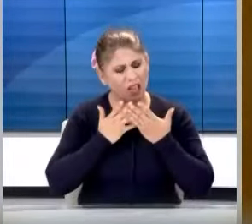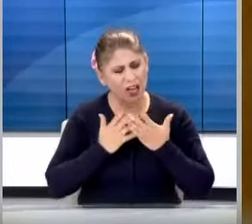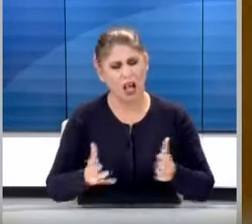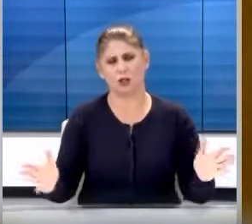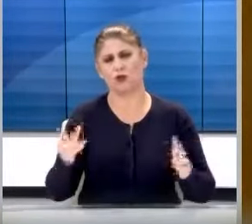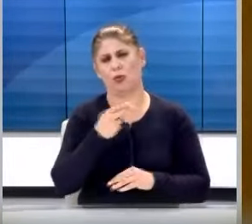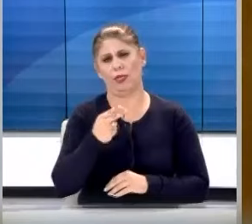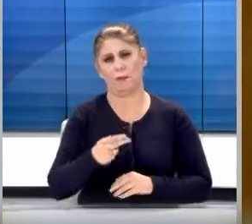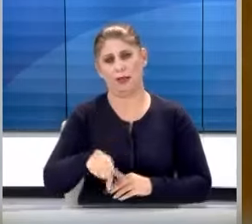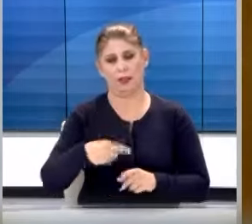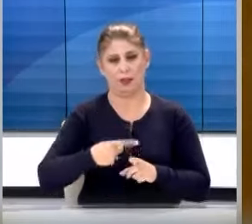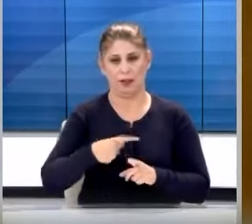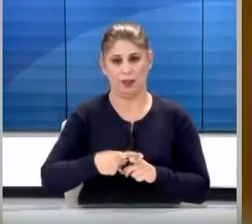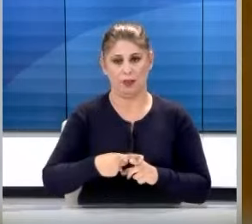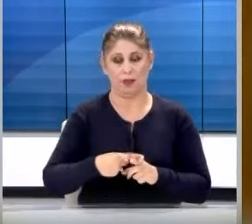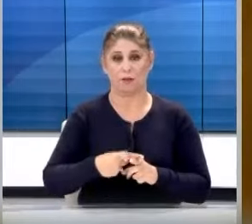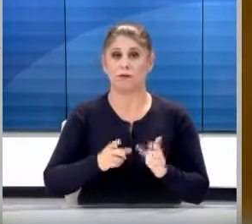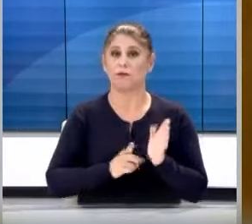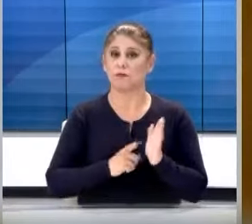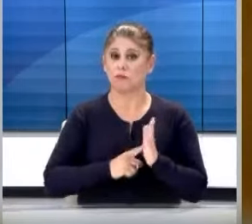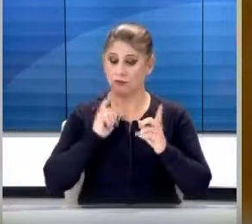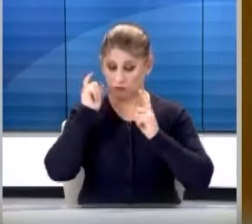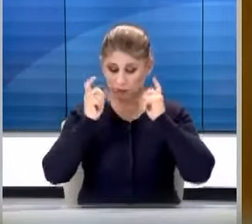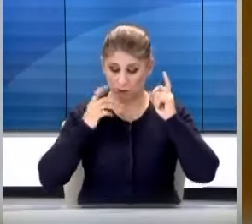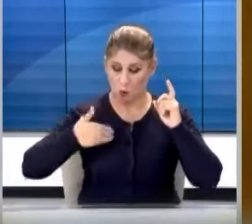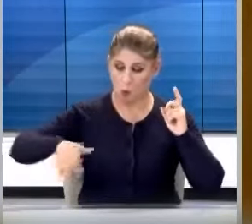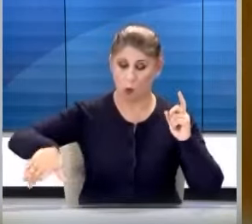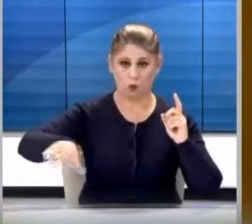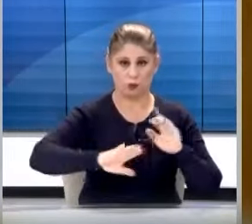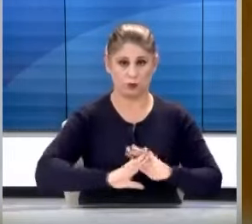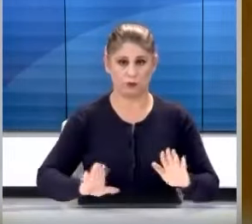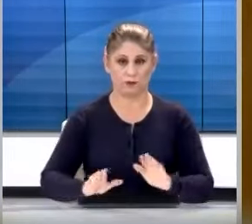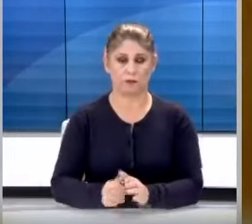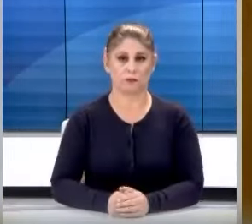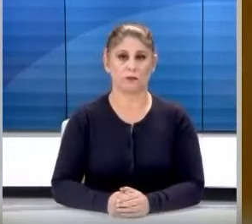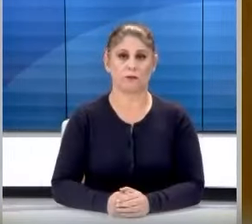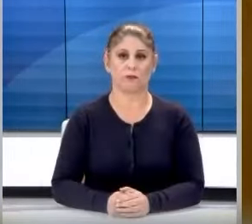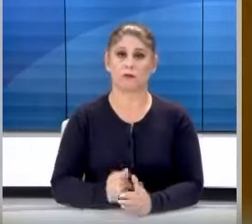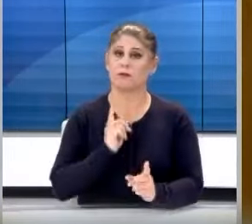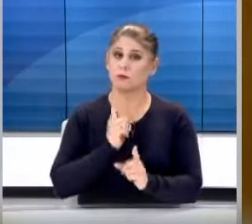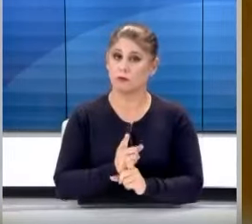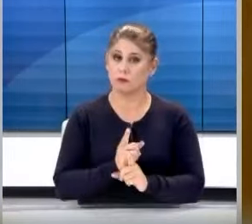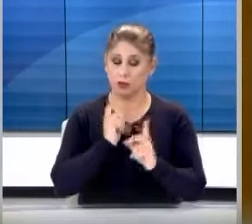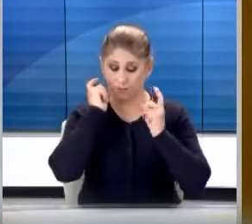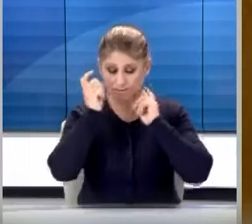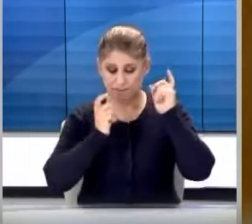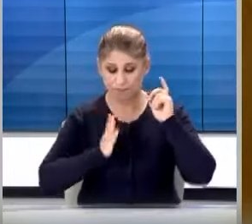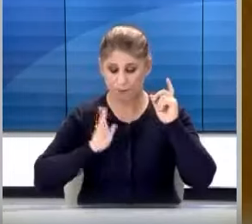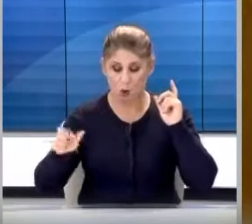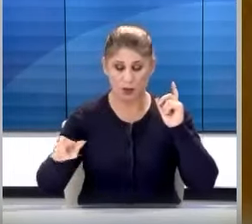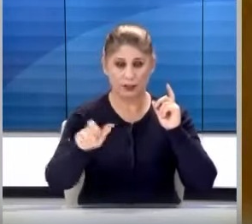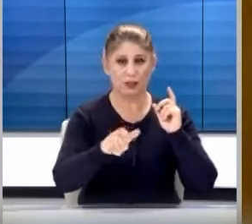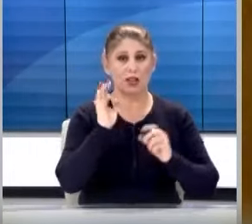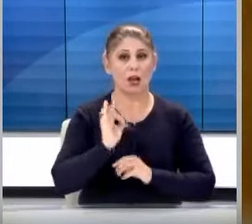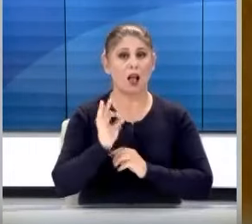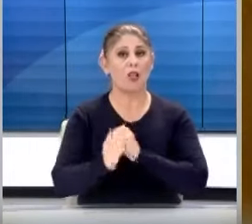θέμα για τη χώρα μας που πρέπει να μας απασχολεί όλους. Και ιδίως απασχολεί τους πολίτες που